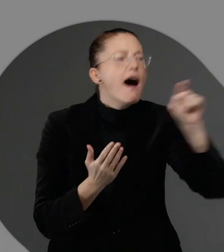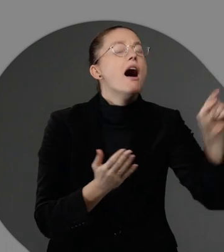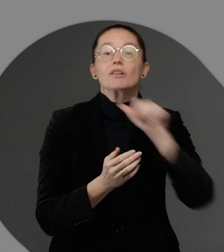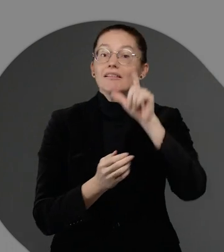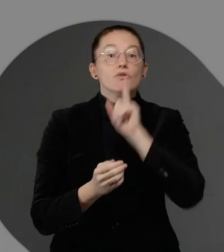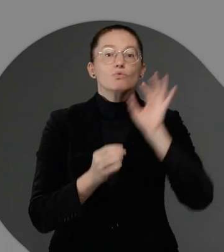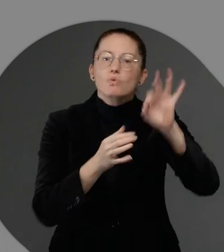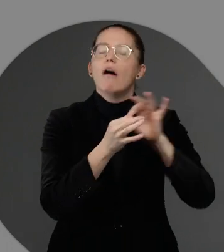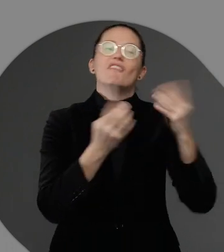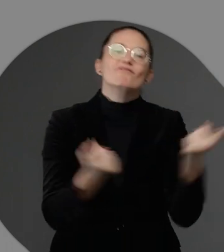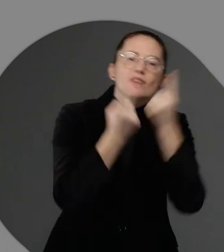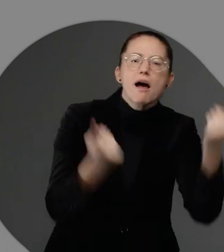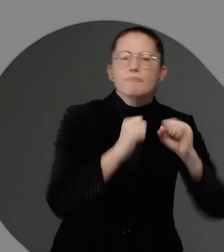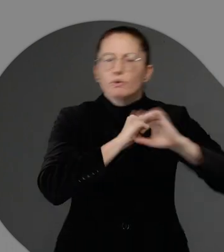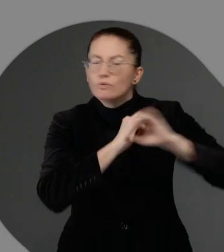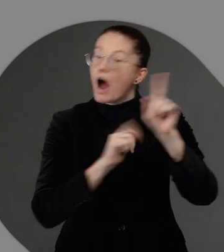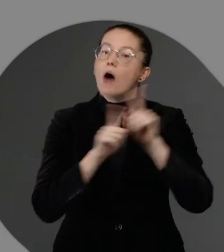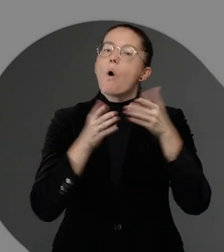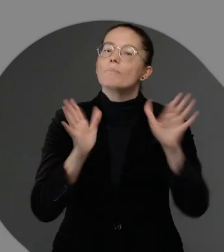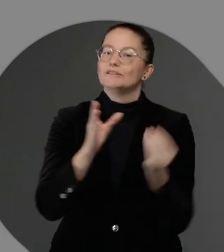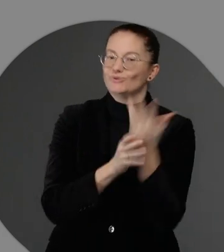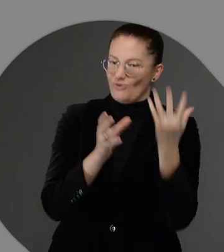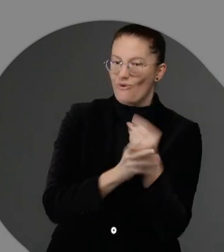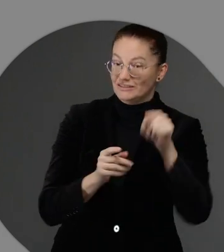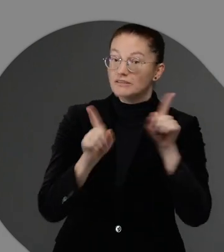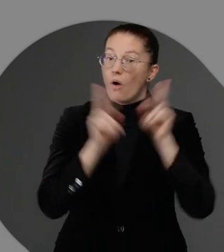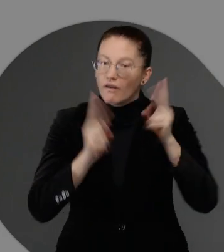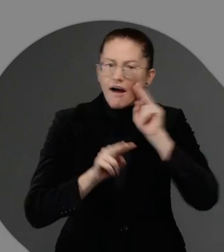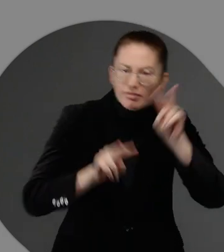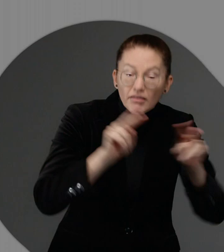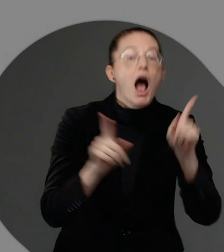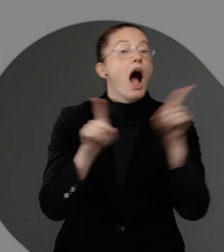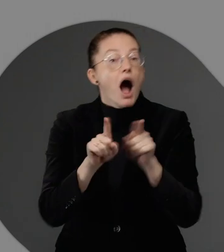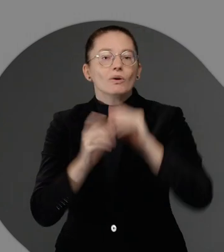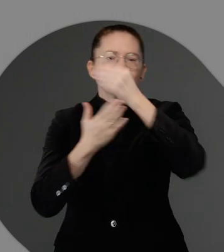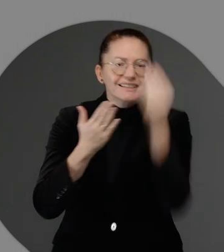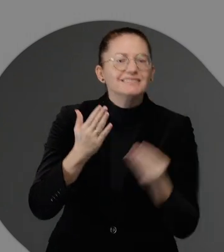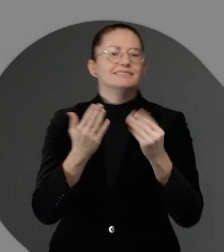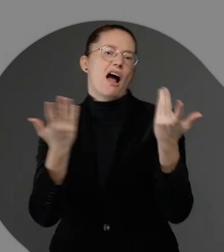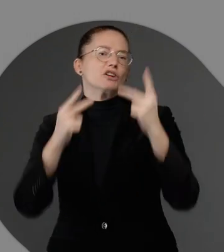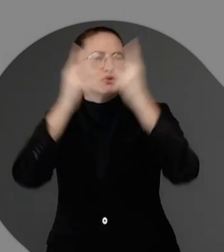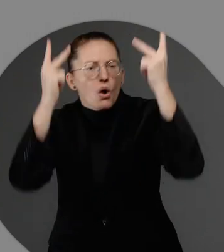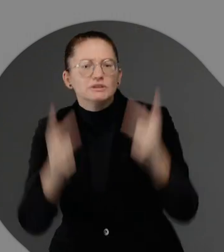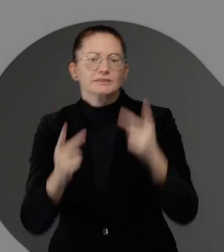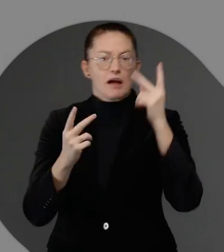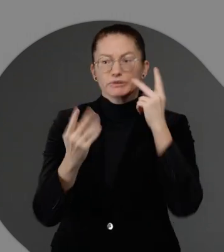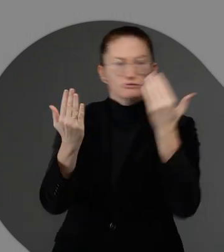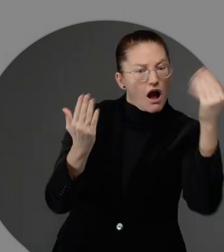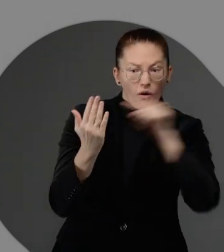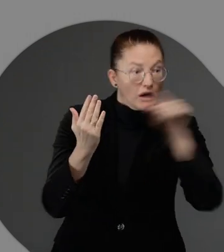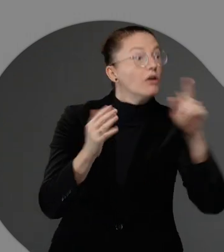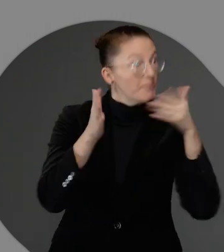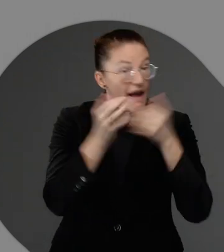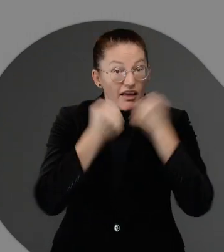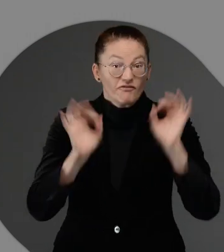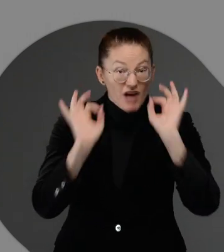sondern auch für Open Source Software. Lassen Sie Designs und Konzepte vor der Umsetzung von ExpertInnen überprüfen.